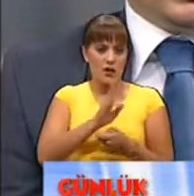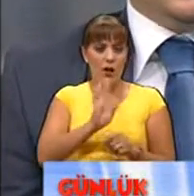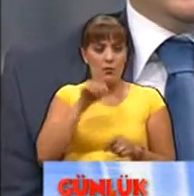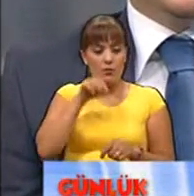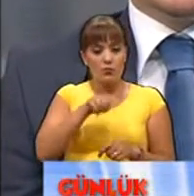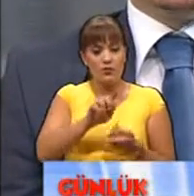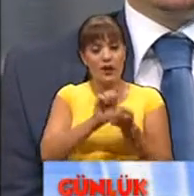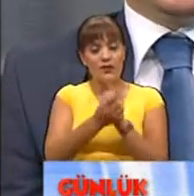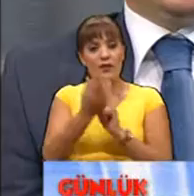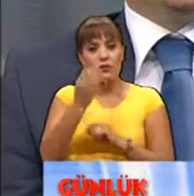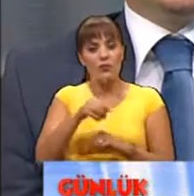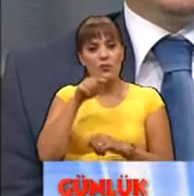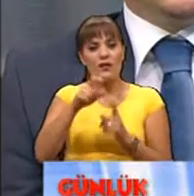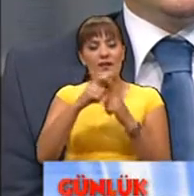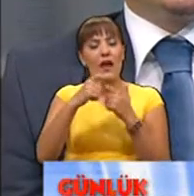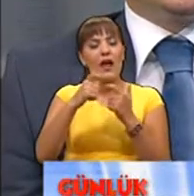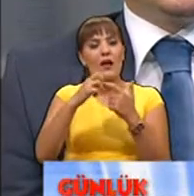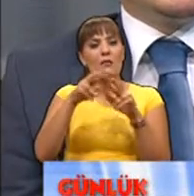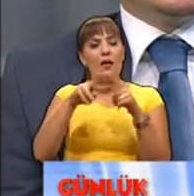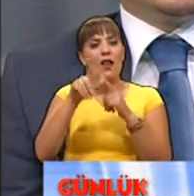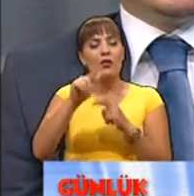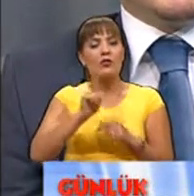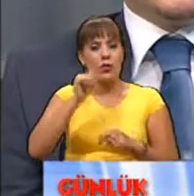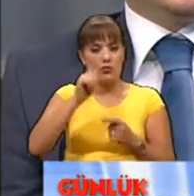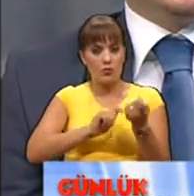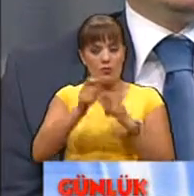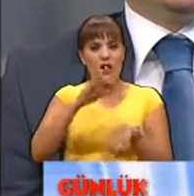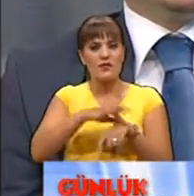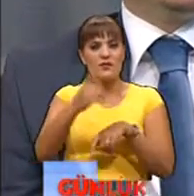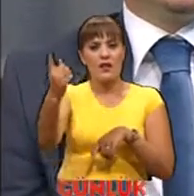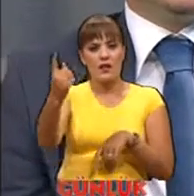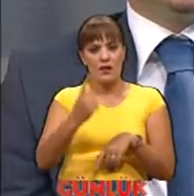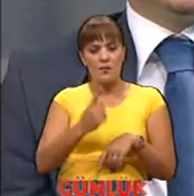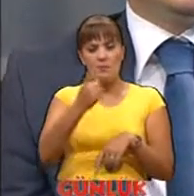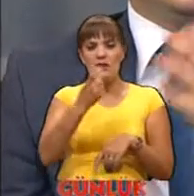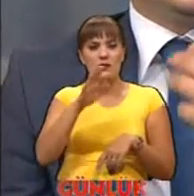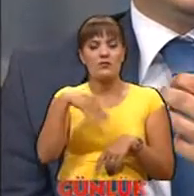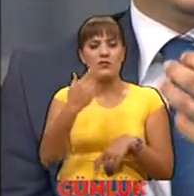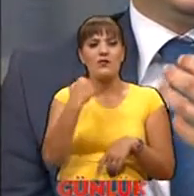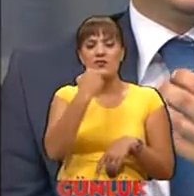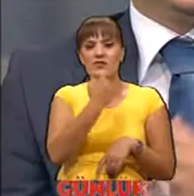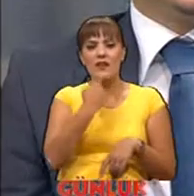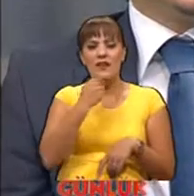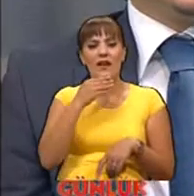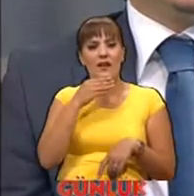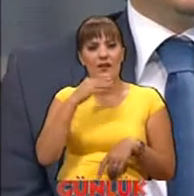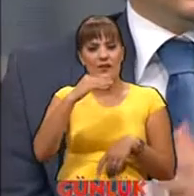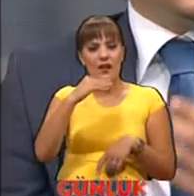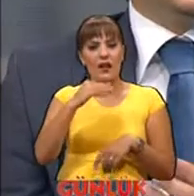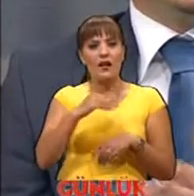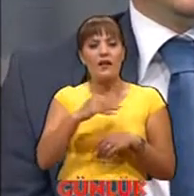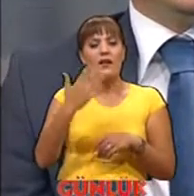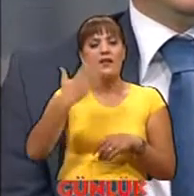Ama buna alternatif olarak bu dermal dolguyu kullandığımızda yani hasta gelip işte bir saat sonra çenesi ileride